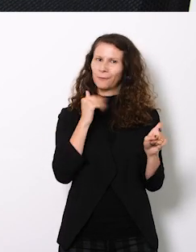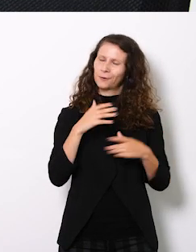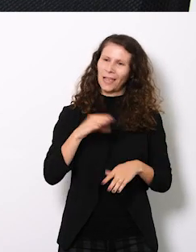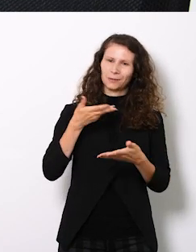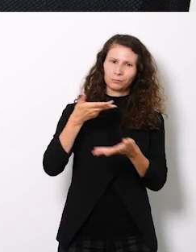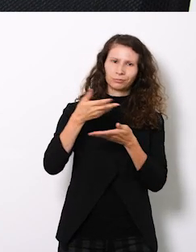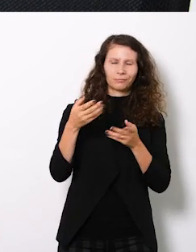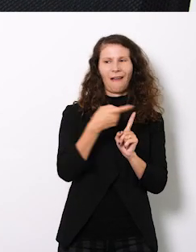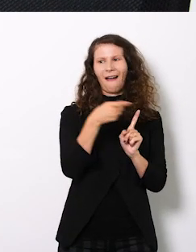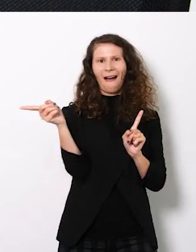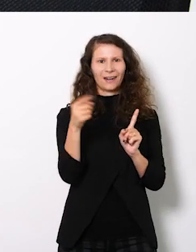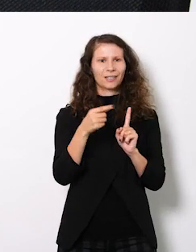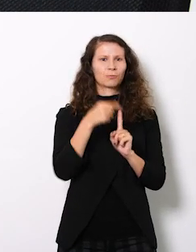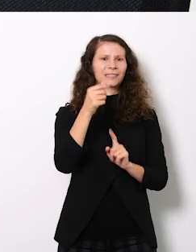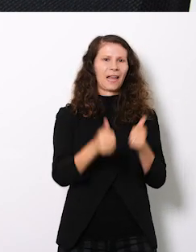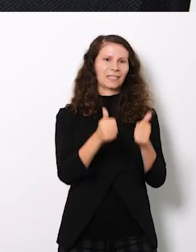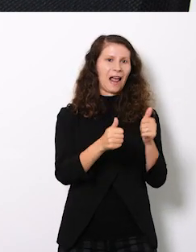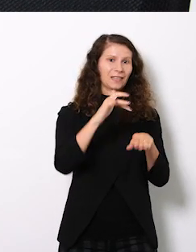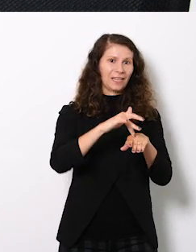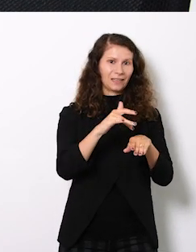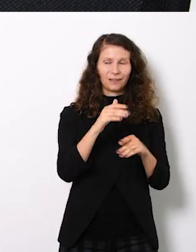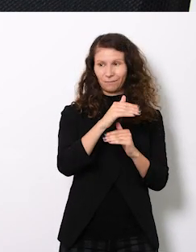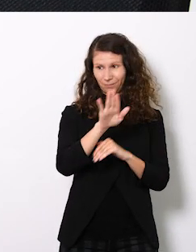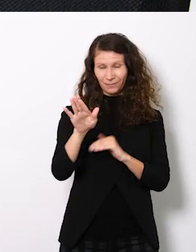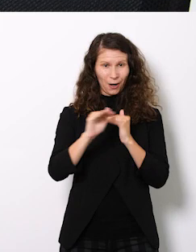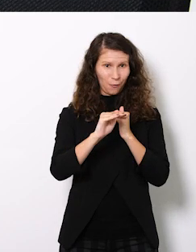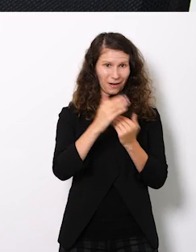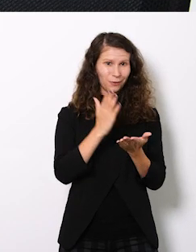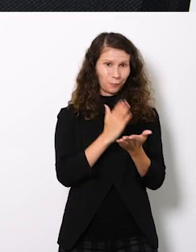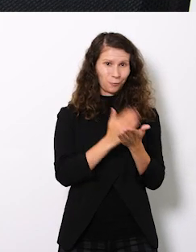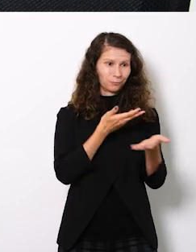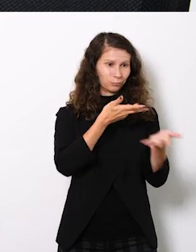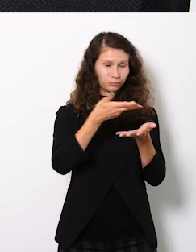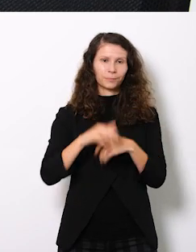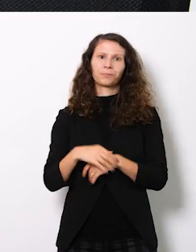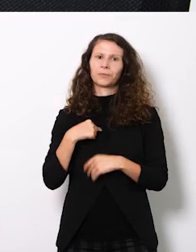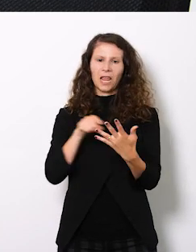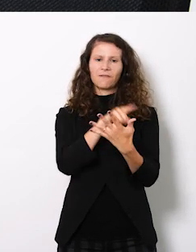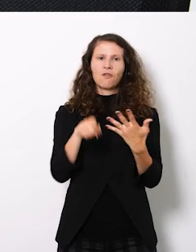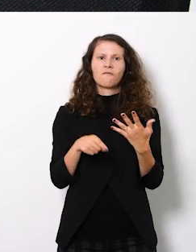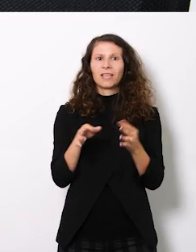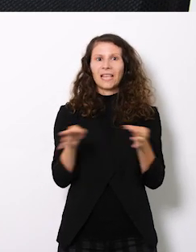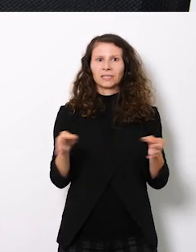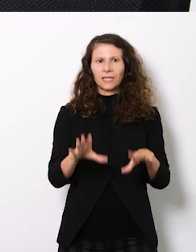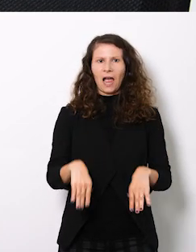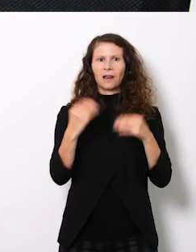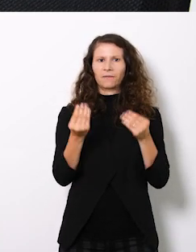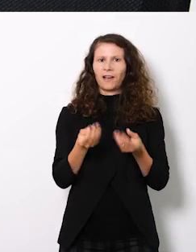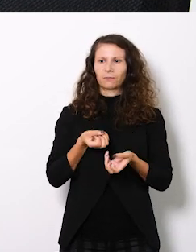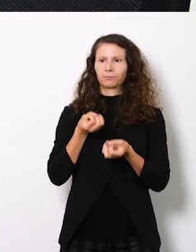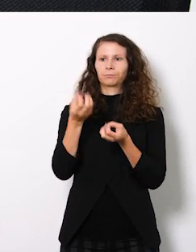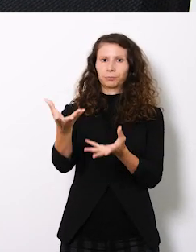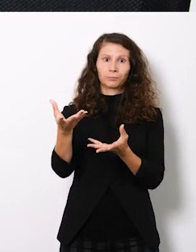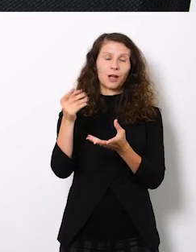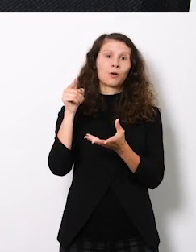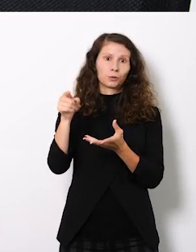mit all Ihren anderen Spitzenkandidatinnen und Kandidatenkollegen auch gemacht habe. Und zwar gebe ich Ihnen 5 Satzanfänge vor und Sie dürfen